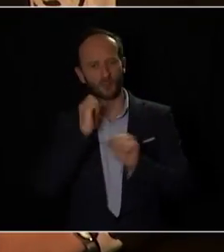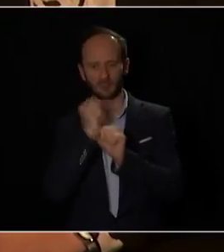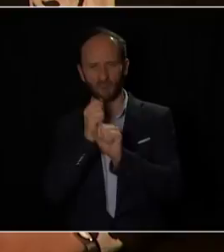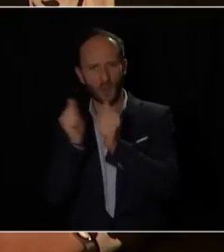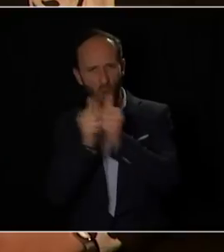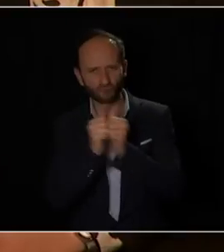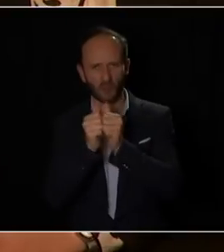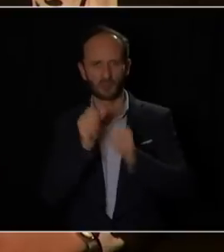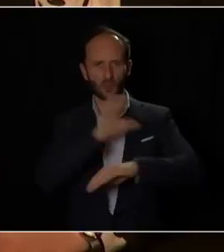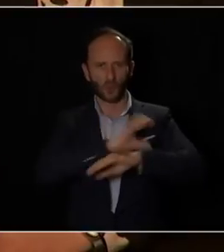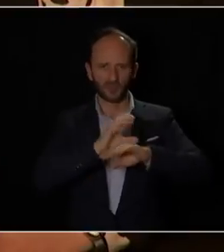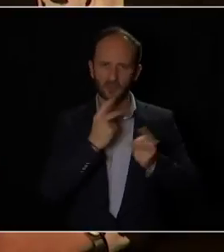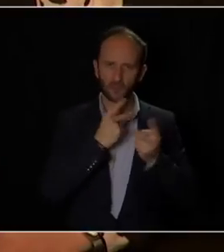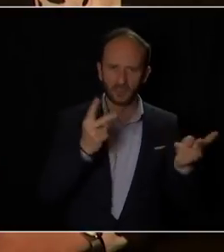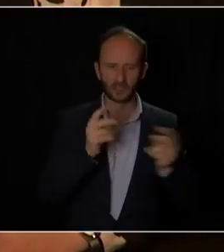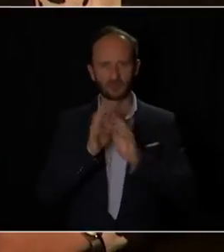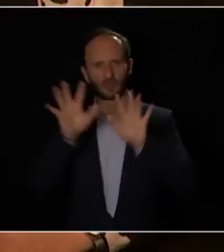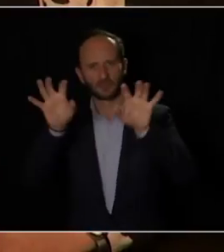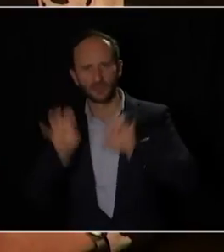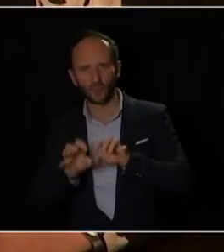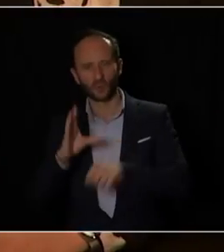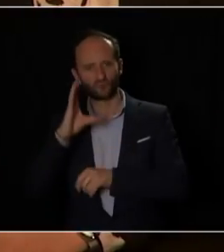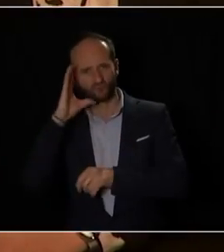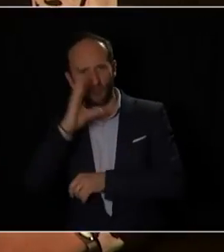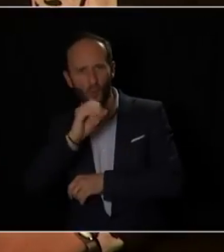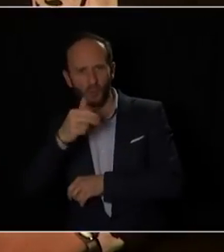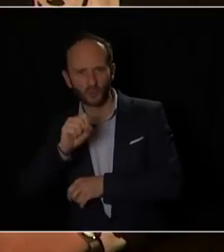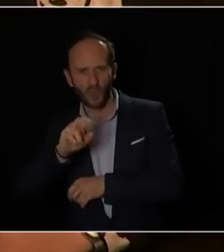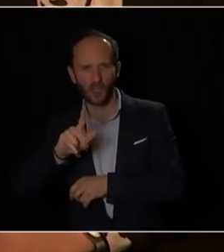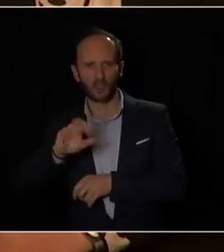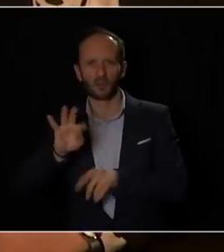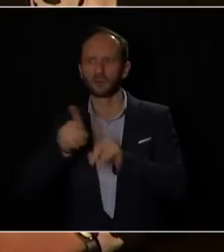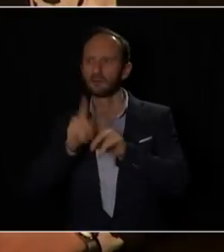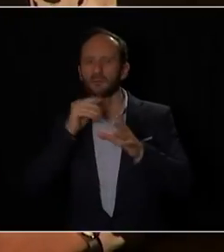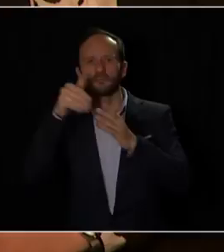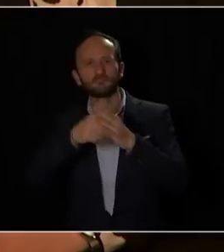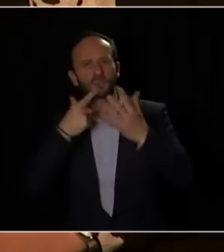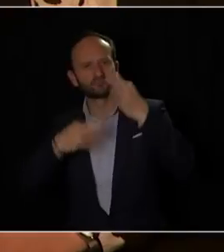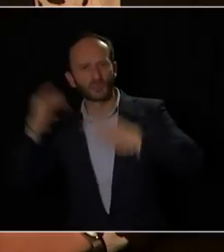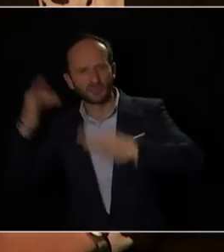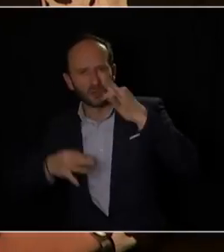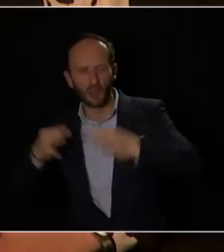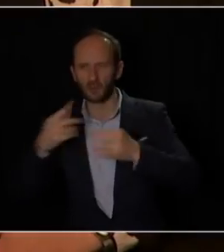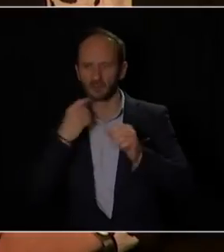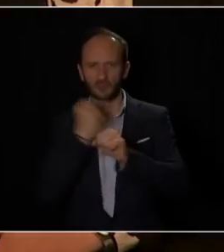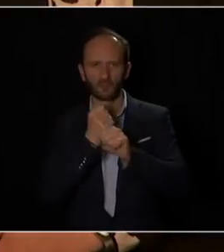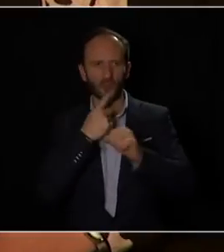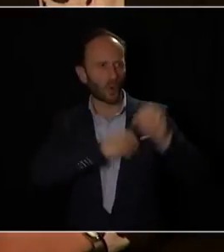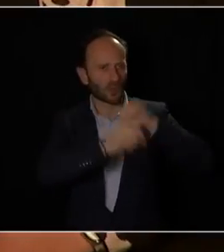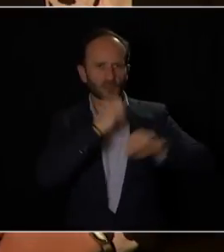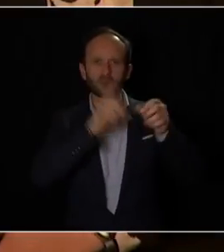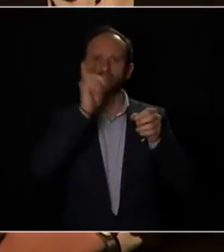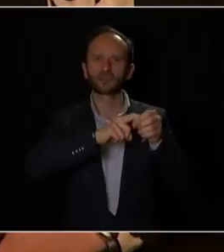publiques, administrations, chambres consulaires, institutions juridictionnelles, organisations et syndicats